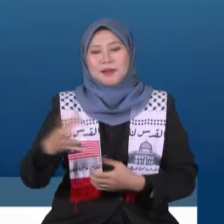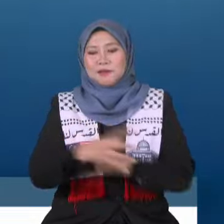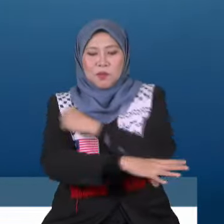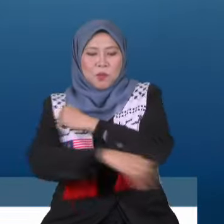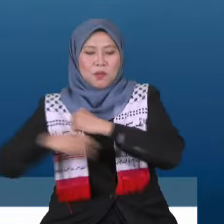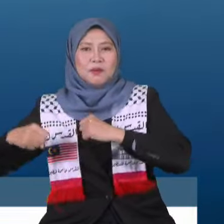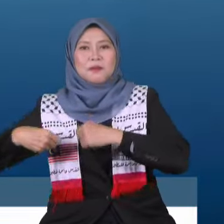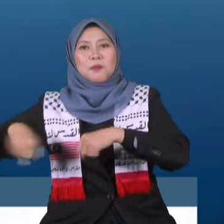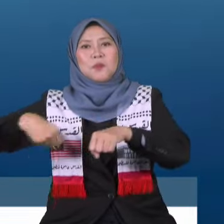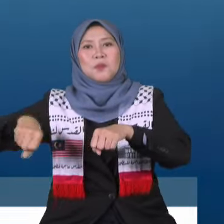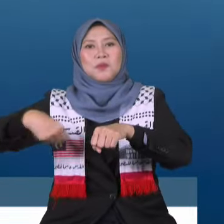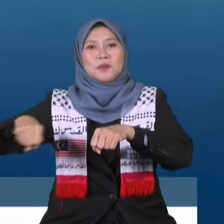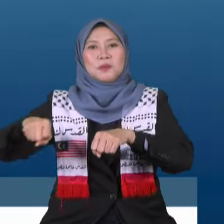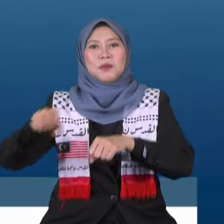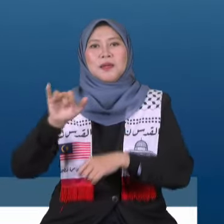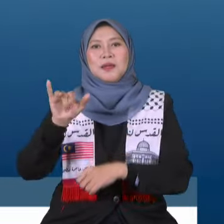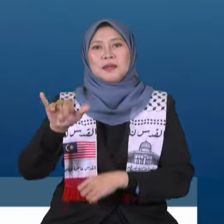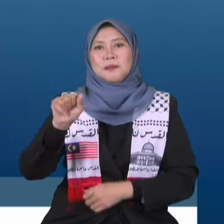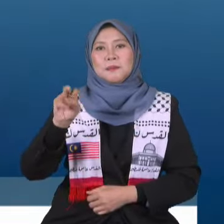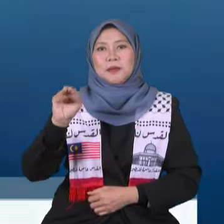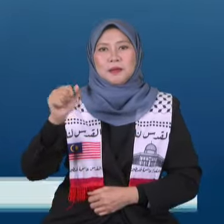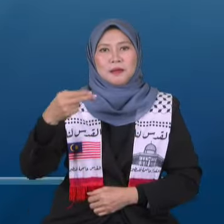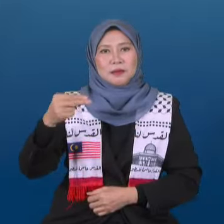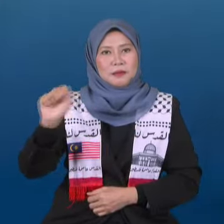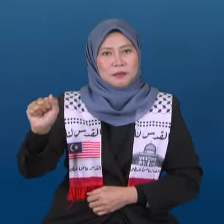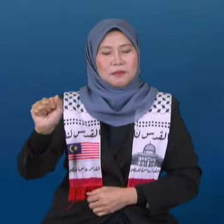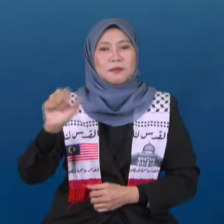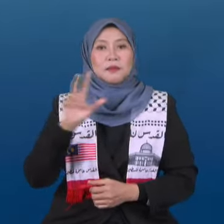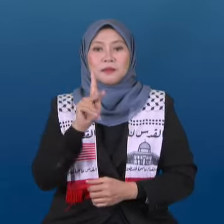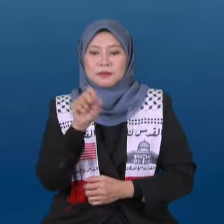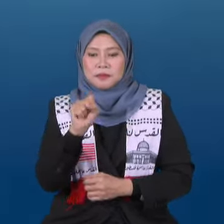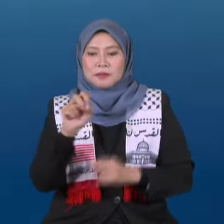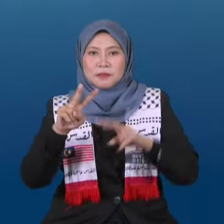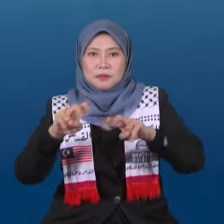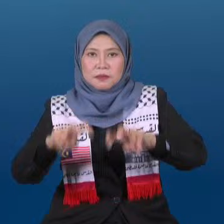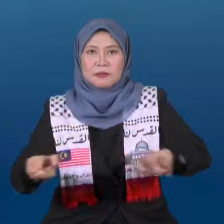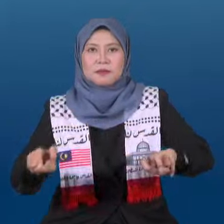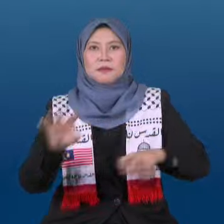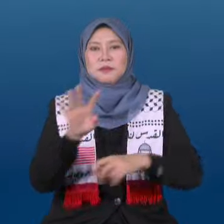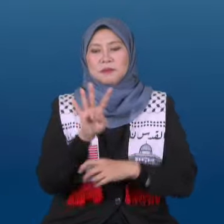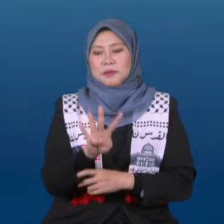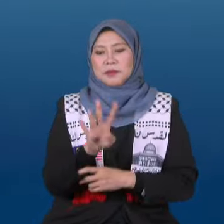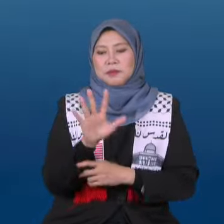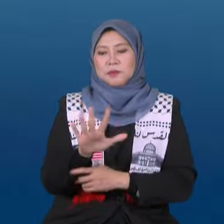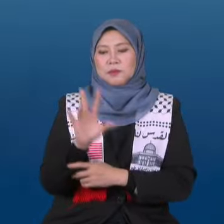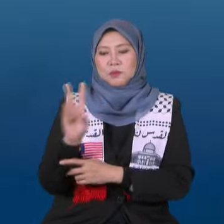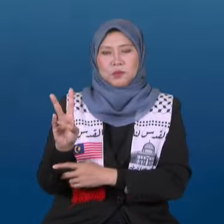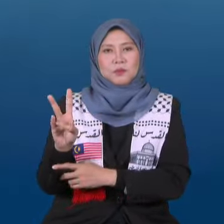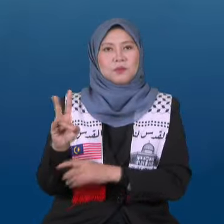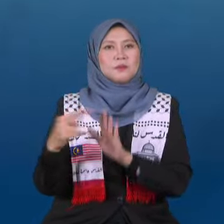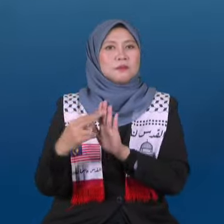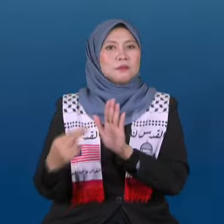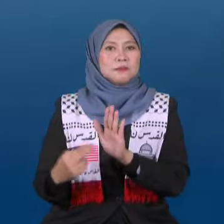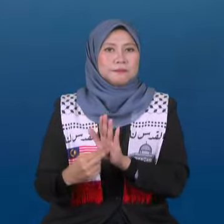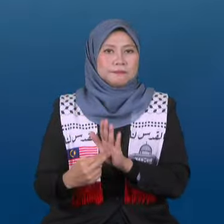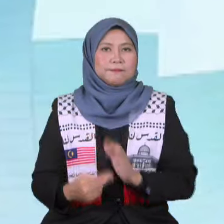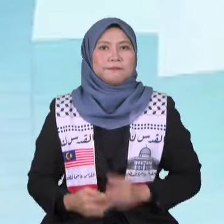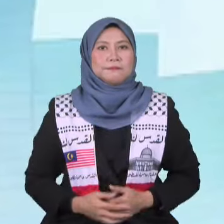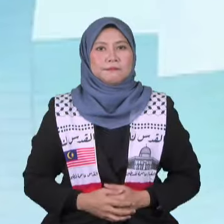Yamaha Y15R. Kes disiasat di bawah Seksyen 457 Kanun Keseksaan.